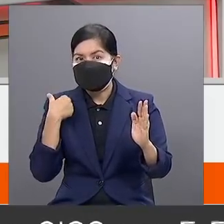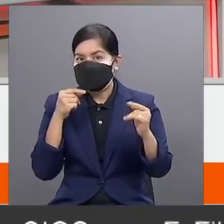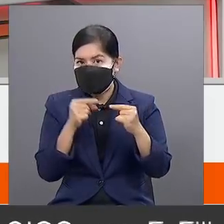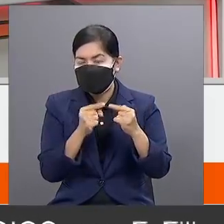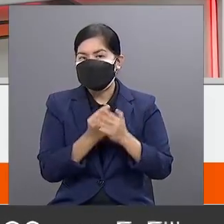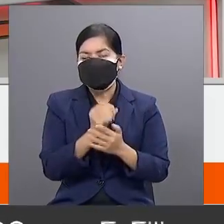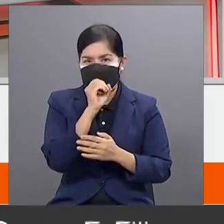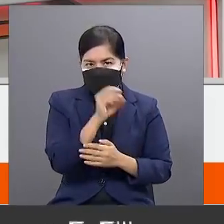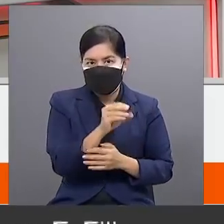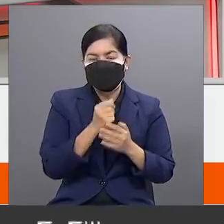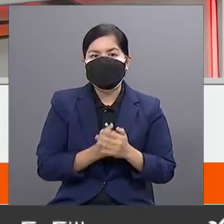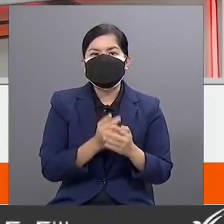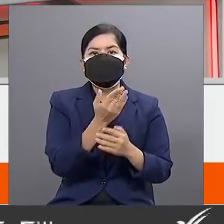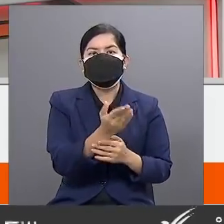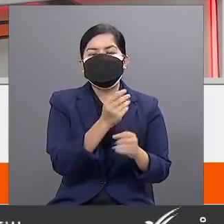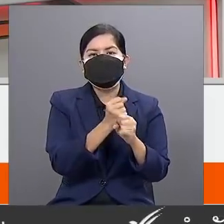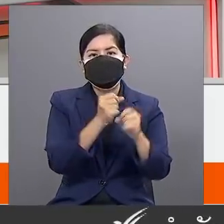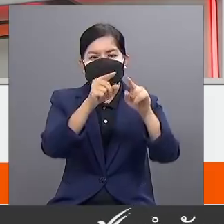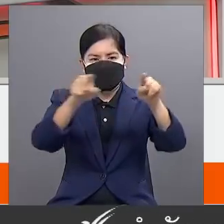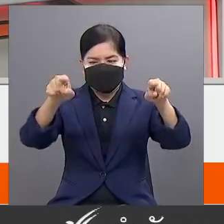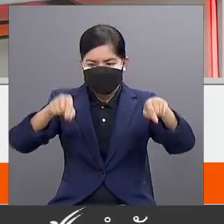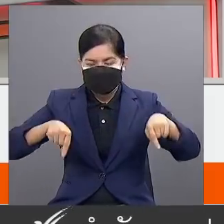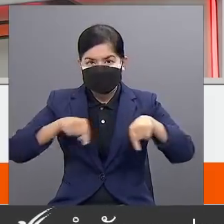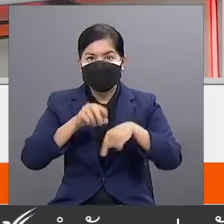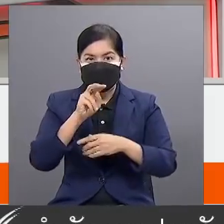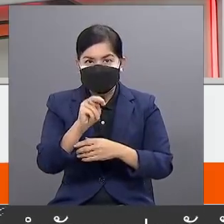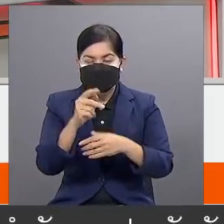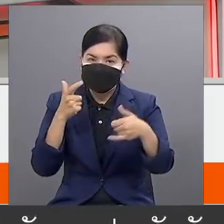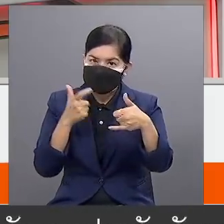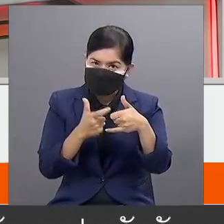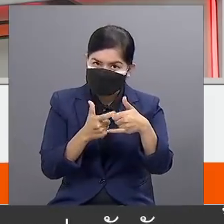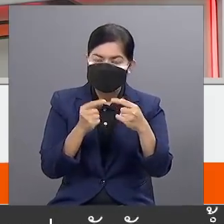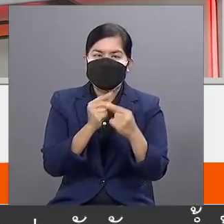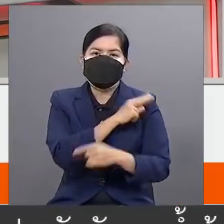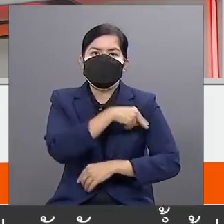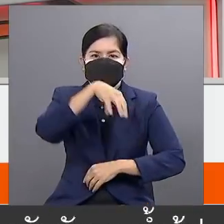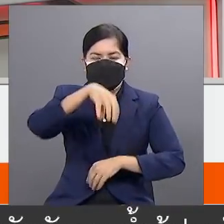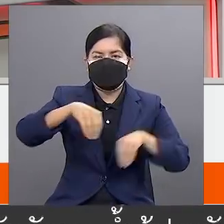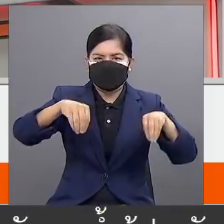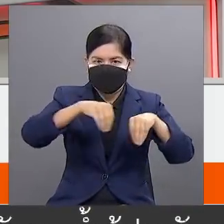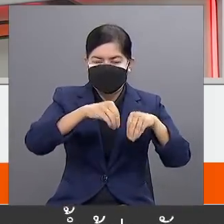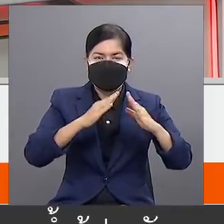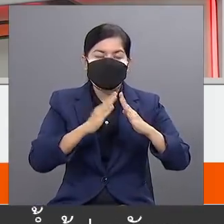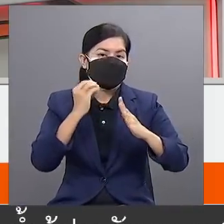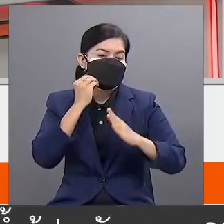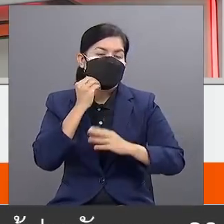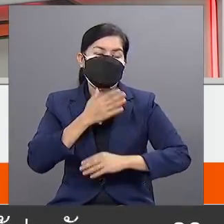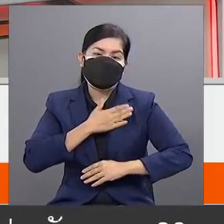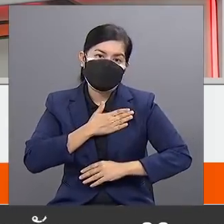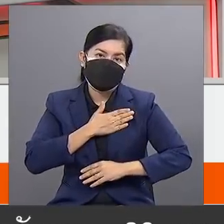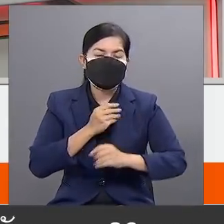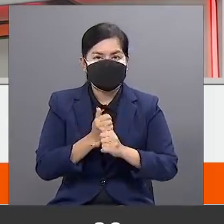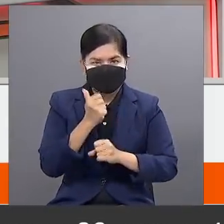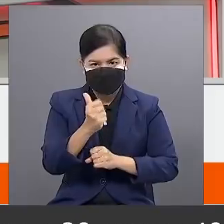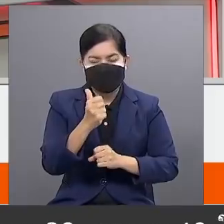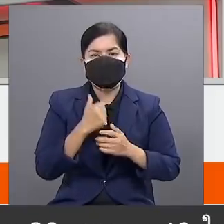การขอทำใบนัศเพื่ทจะฉีดกับโงพยาใล้บ้านได้แล้วใชไคะวันนี้ใช่ครับ ไปได้แลวครัเพระว่าคน